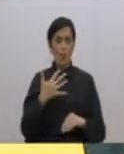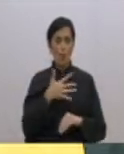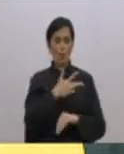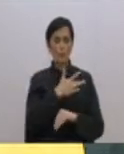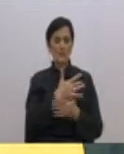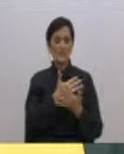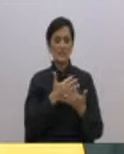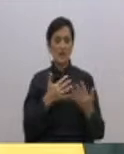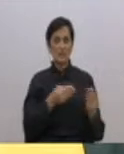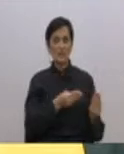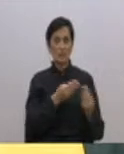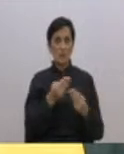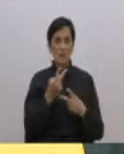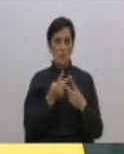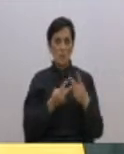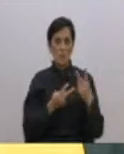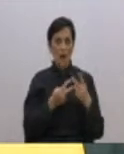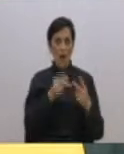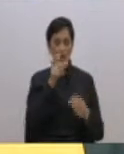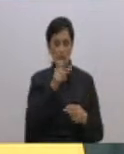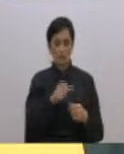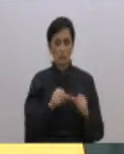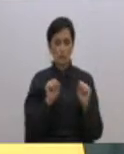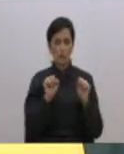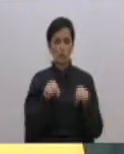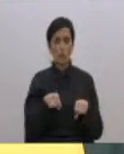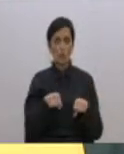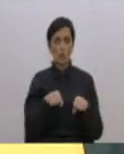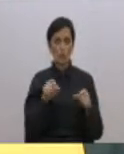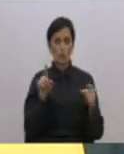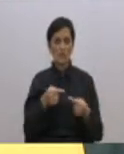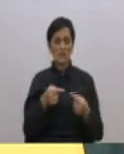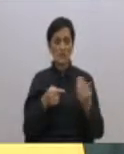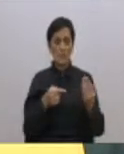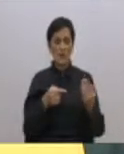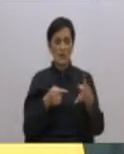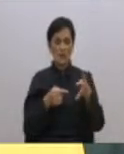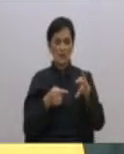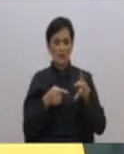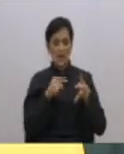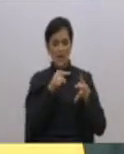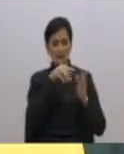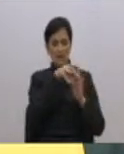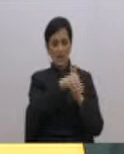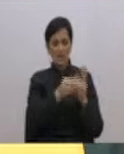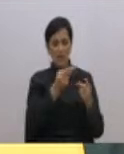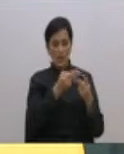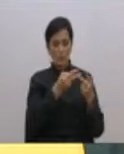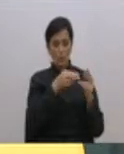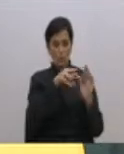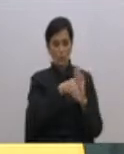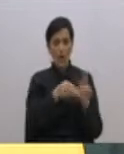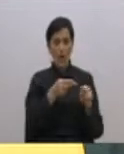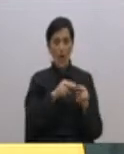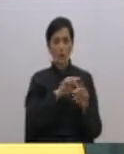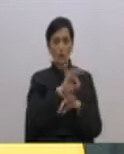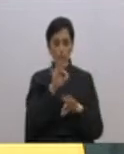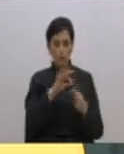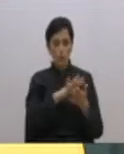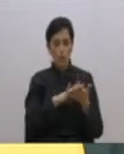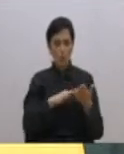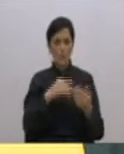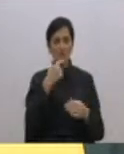სერვისის მიღება პატიმარს უკვე შეუძლია შესაბამის ასე ვთქვათ ბულებაში და რა თქმა უნდა ეს პროექტი გაგრძელდება და